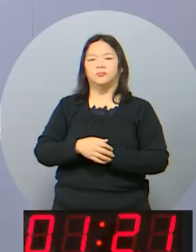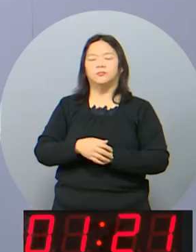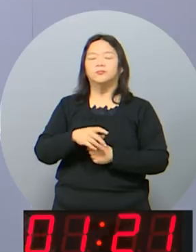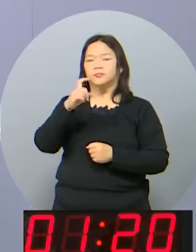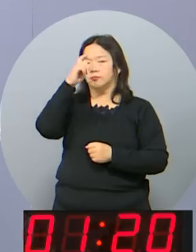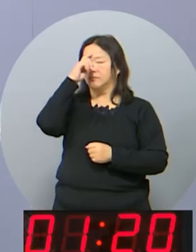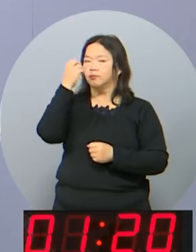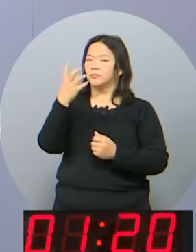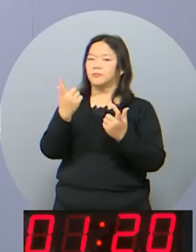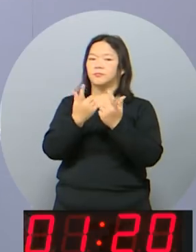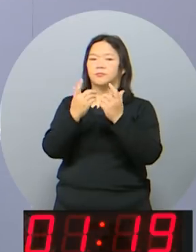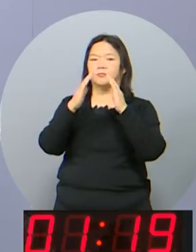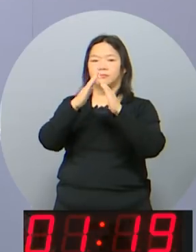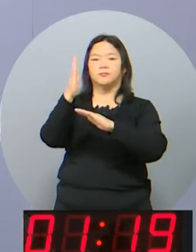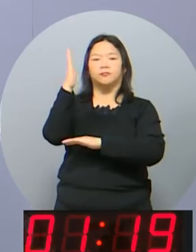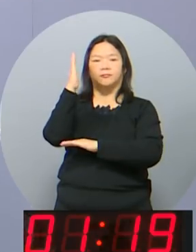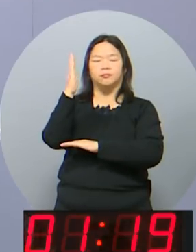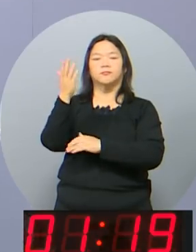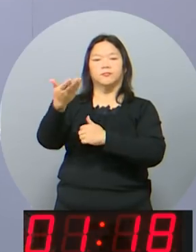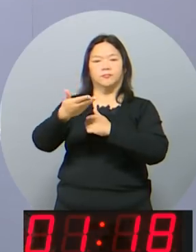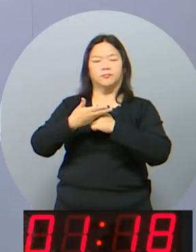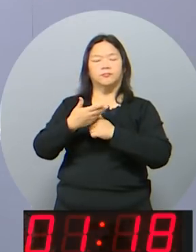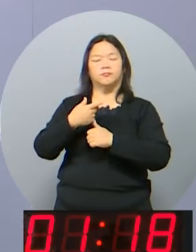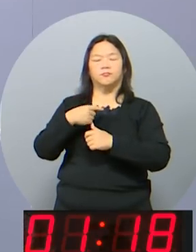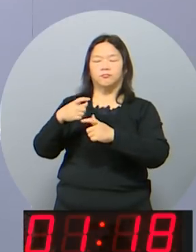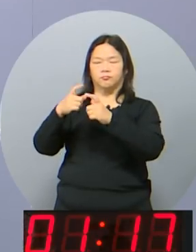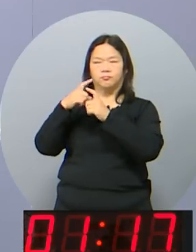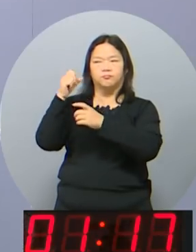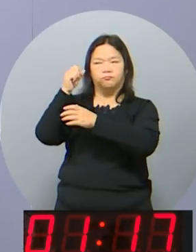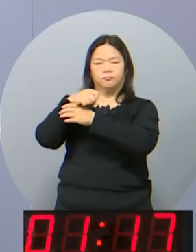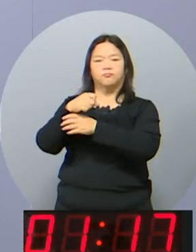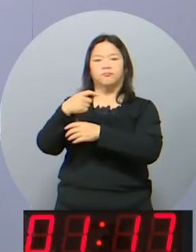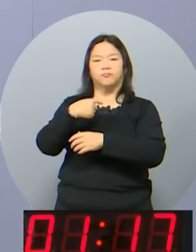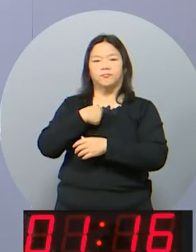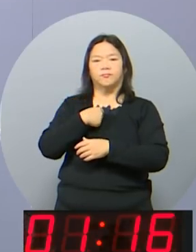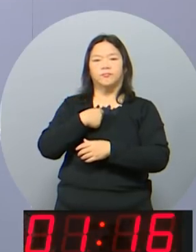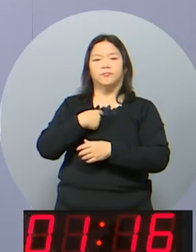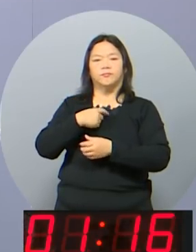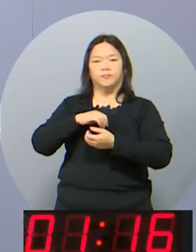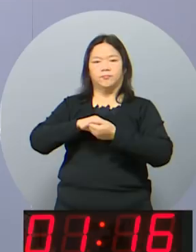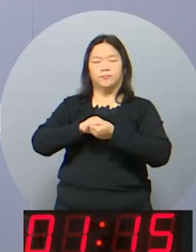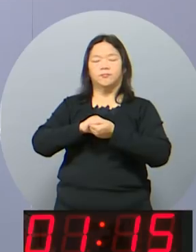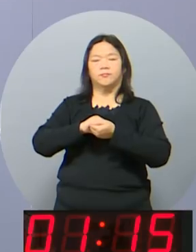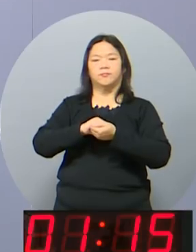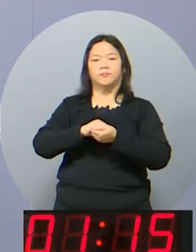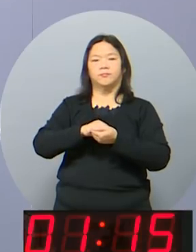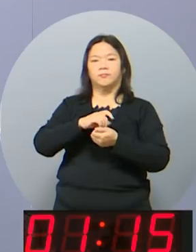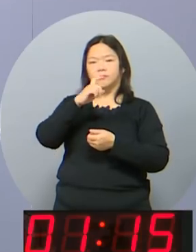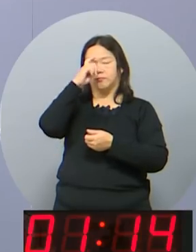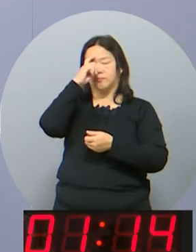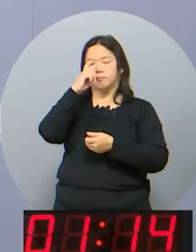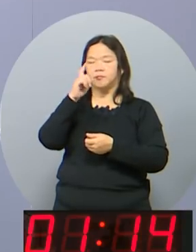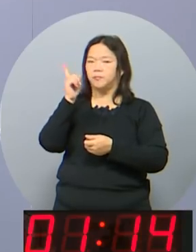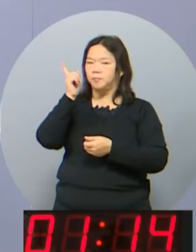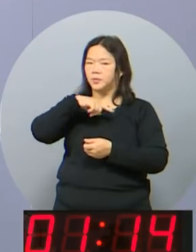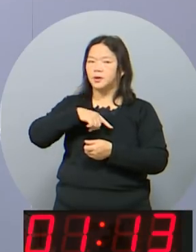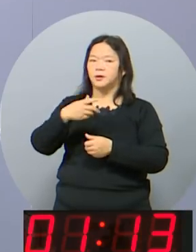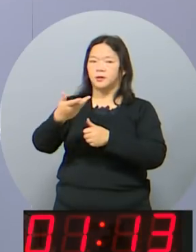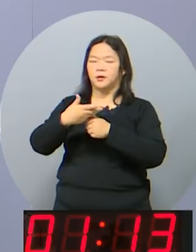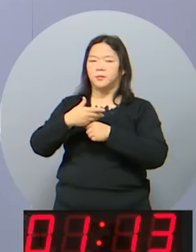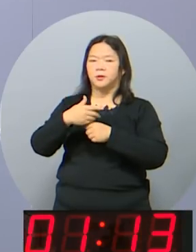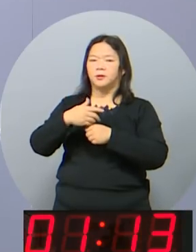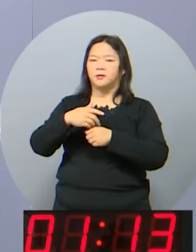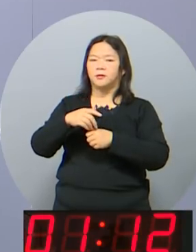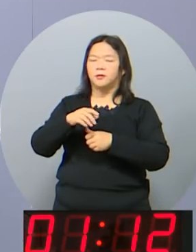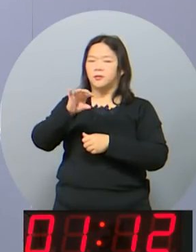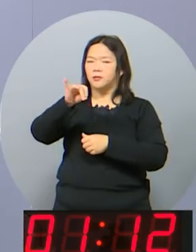新北市政府给我这个承诺，这是我一直要求我们不能让我们的这么好